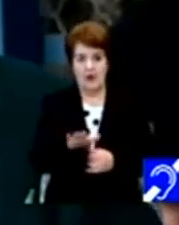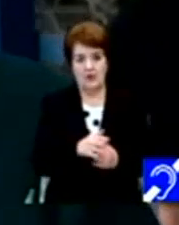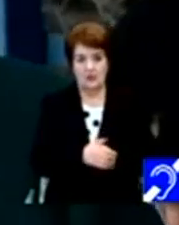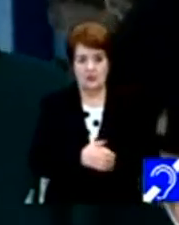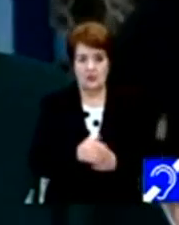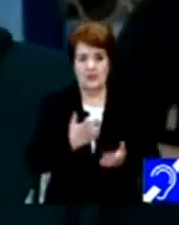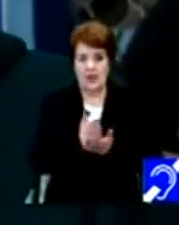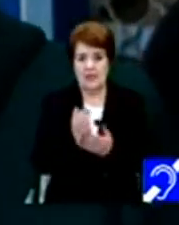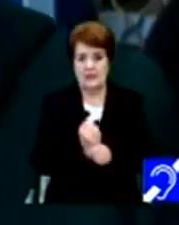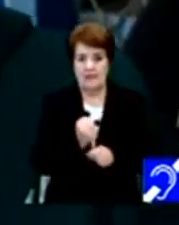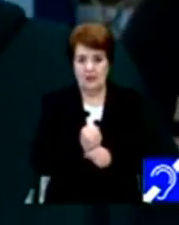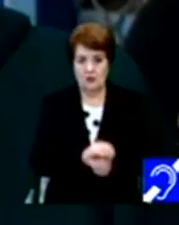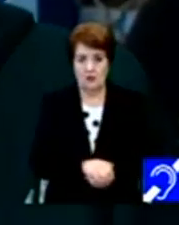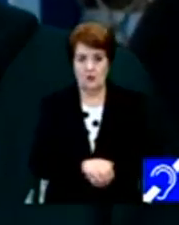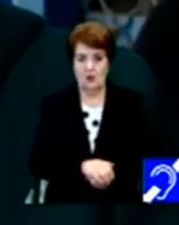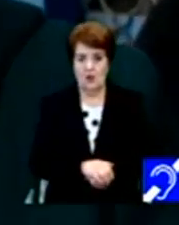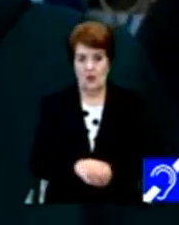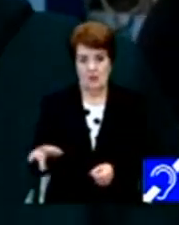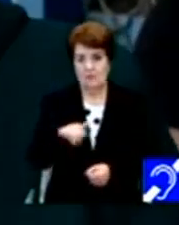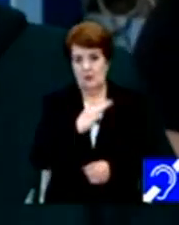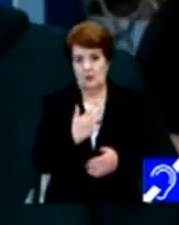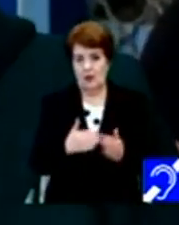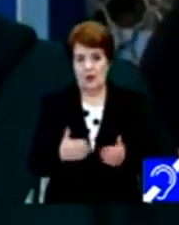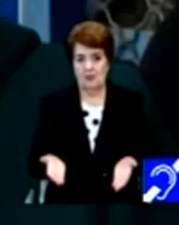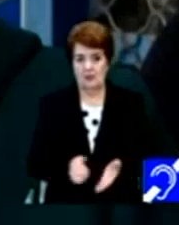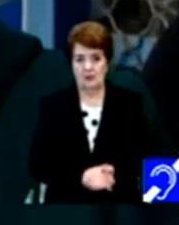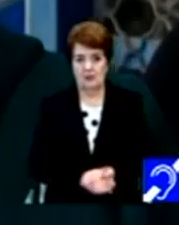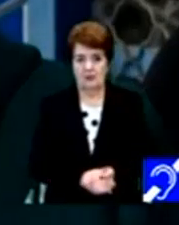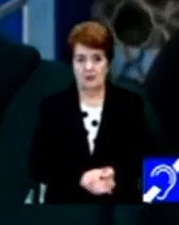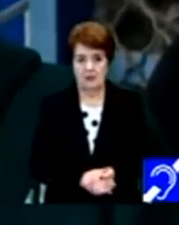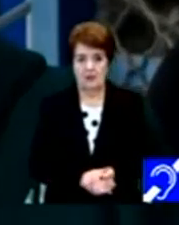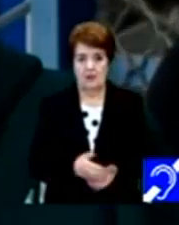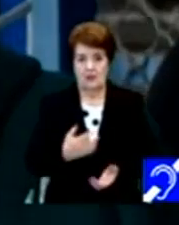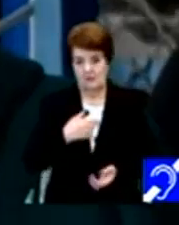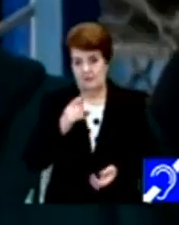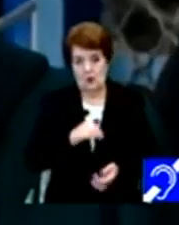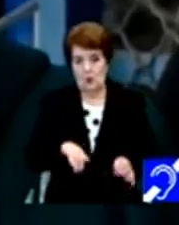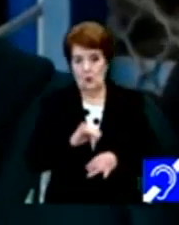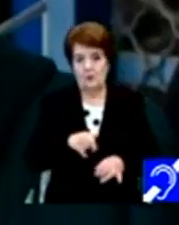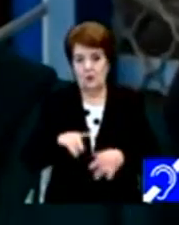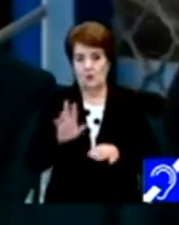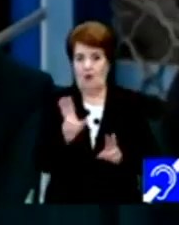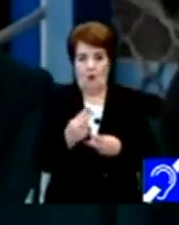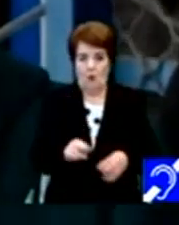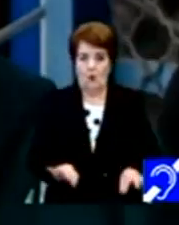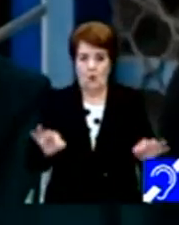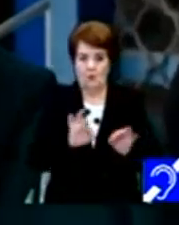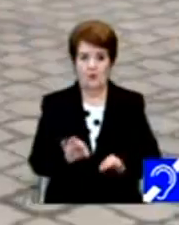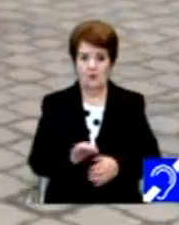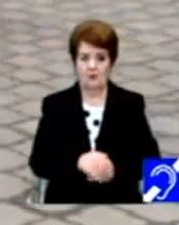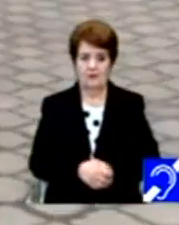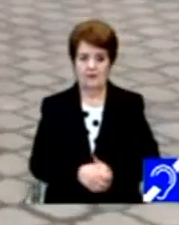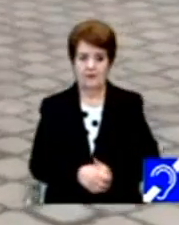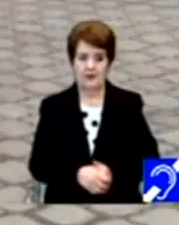de la serviciu și necesitate de a mă duce acasă. Nu ies nicăieri, la club, la magazin nu